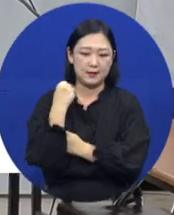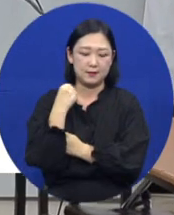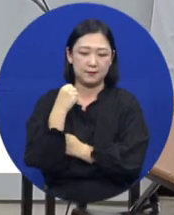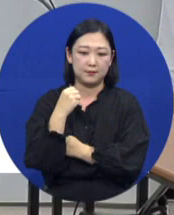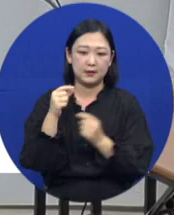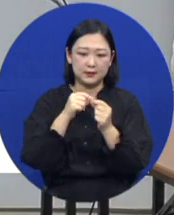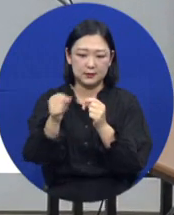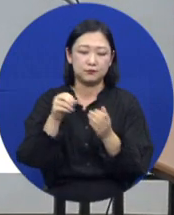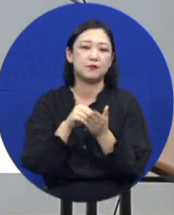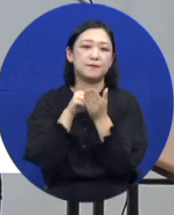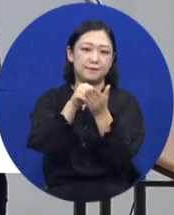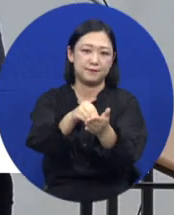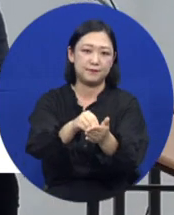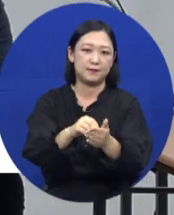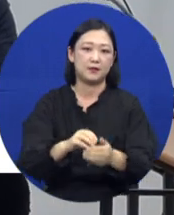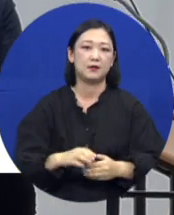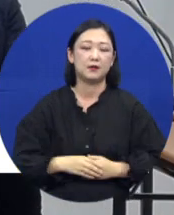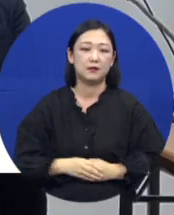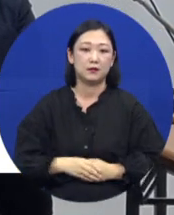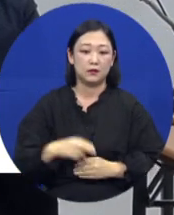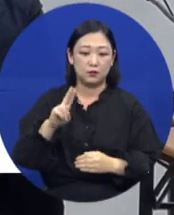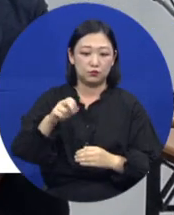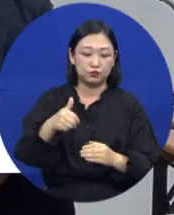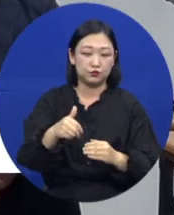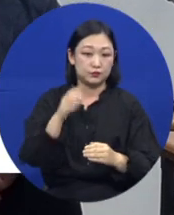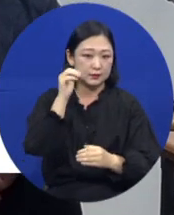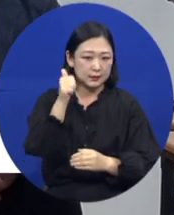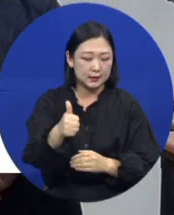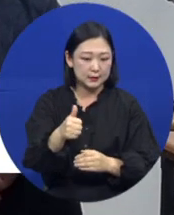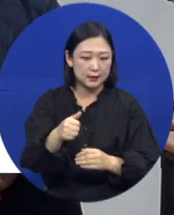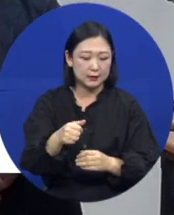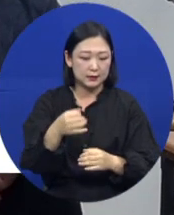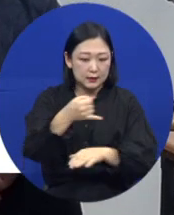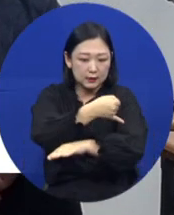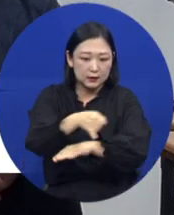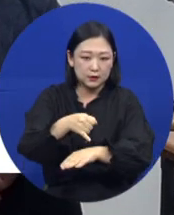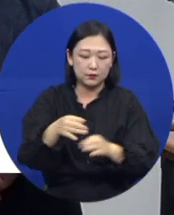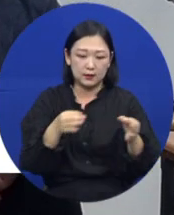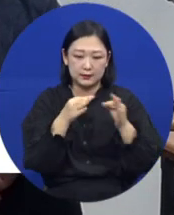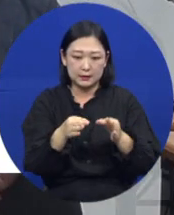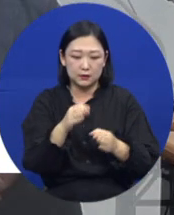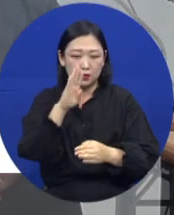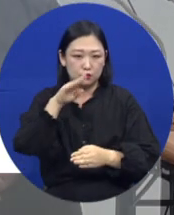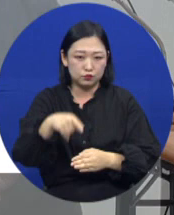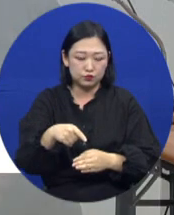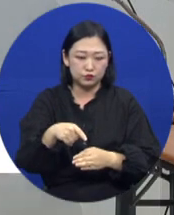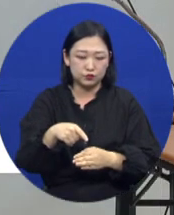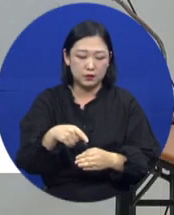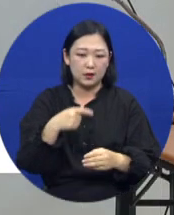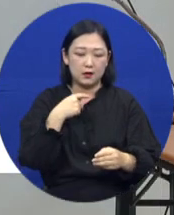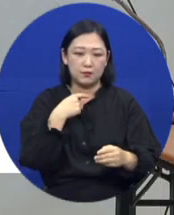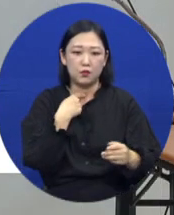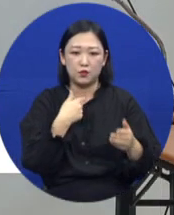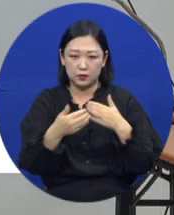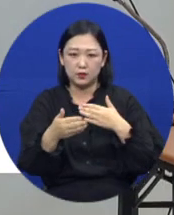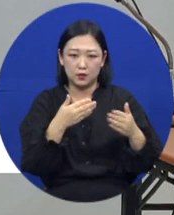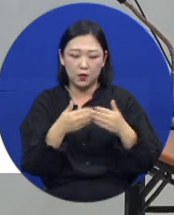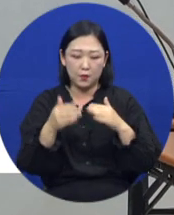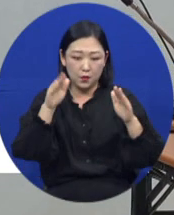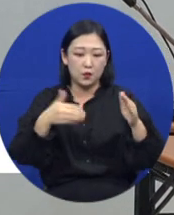당의 입당 했습니다 문성 유천 사장은 기획재정부에서 국가의 재정 정책과 살림을 이끌었던